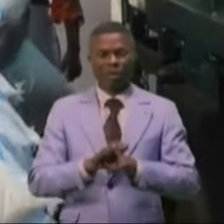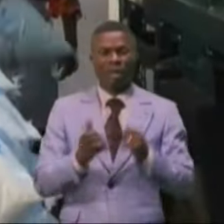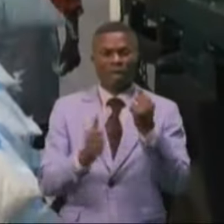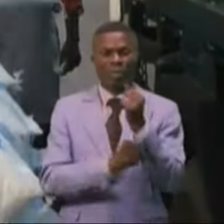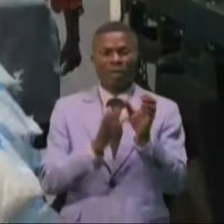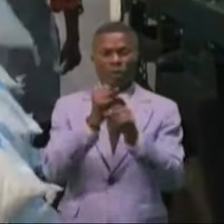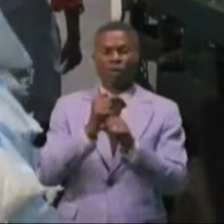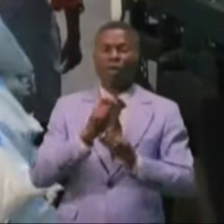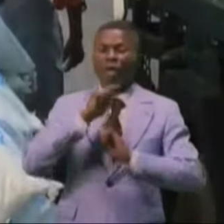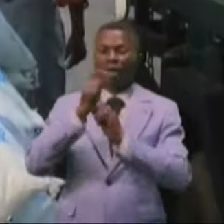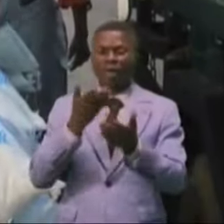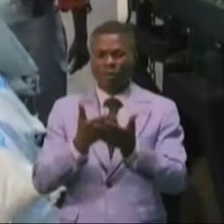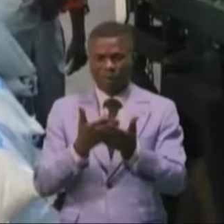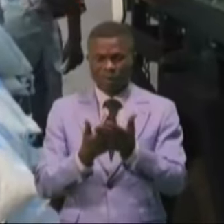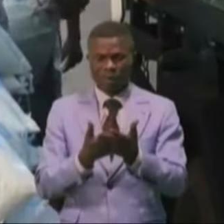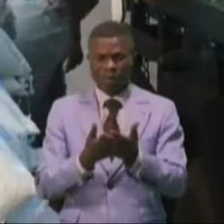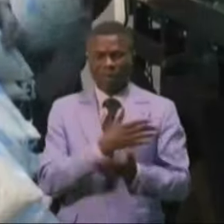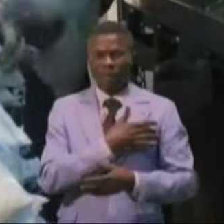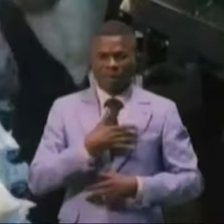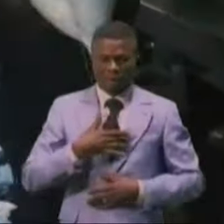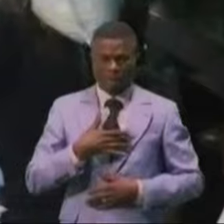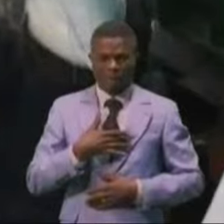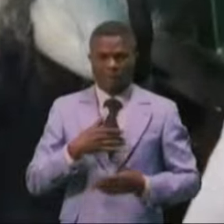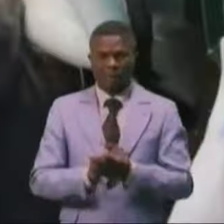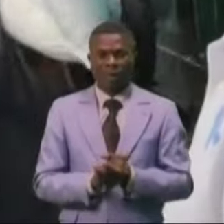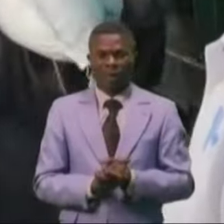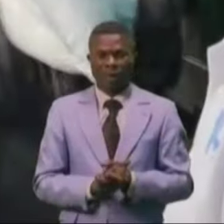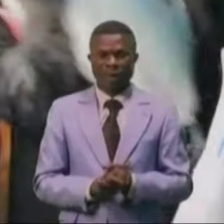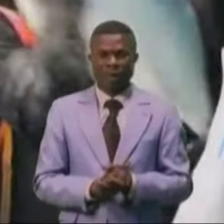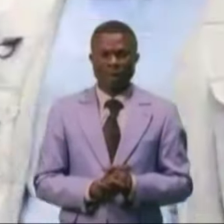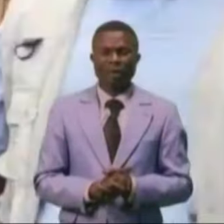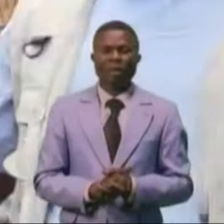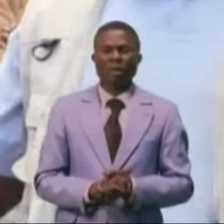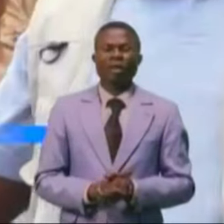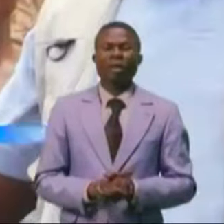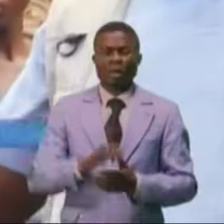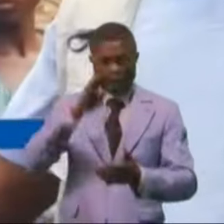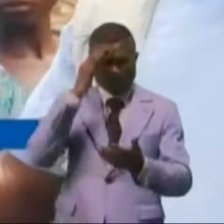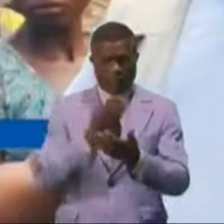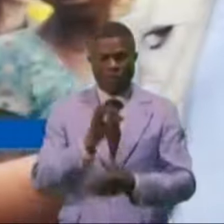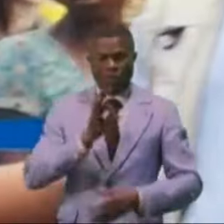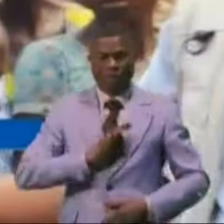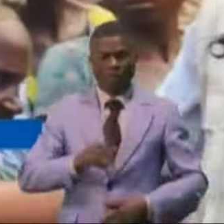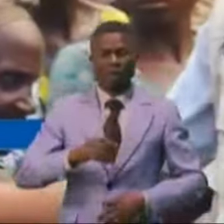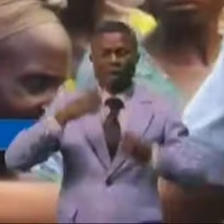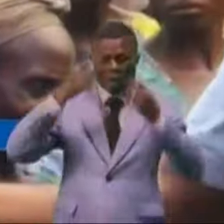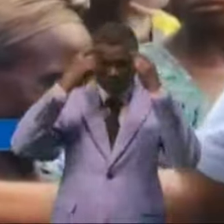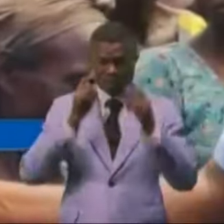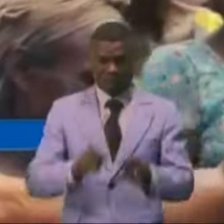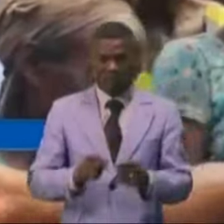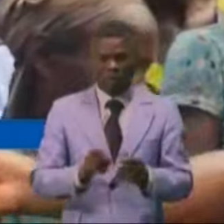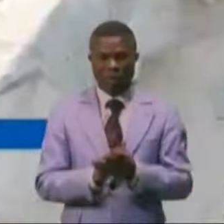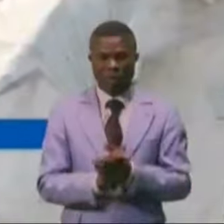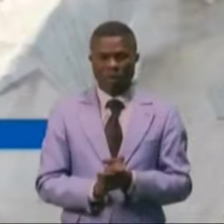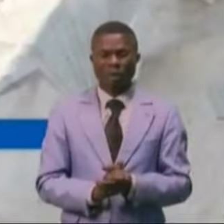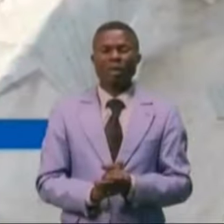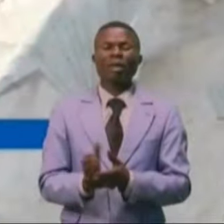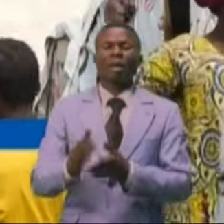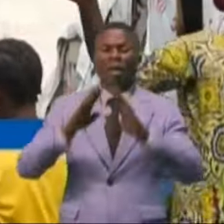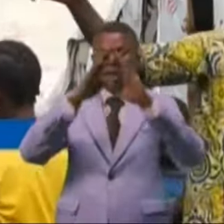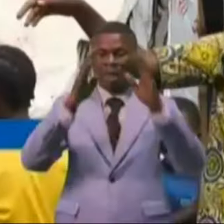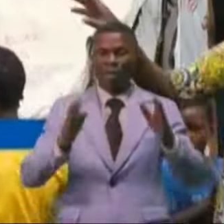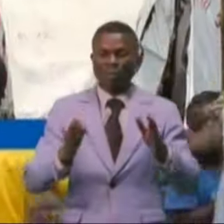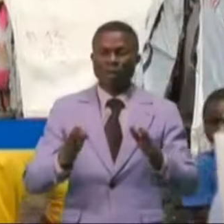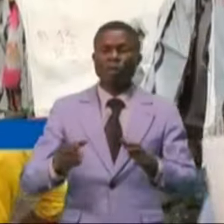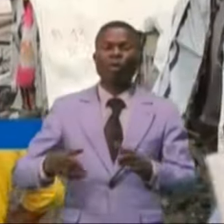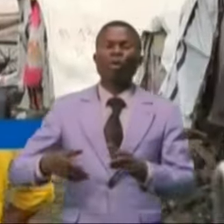ces dons, de celui qu'on appelle affectueusement Monabout et de Fachi, ont émis le vœu de voir leurs entités récupérées par l'armée